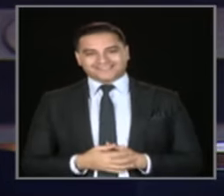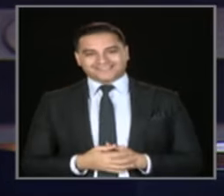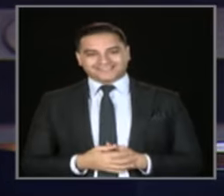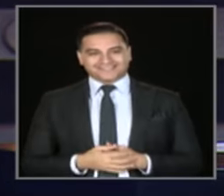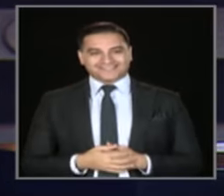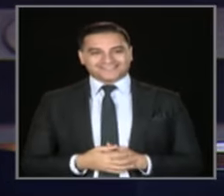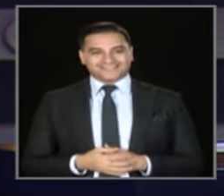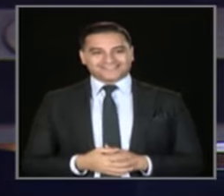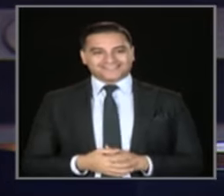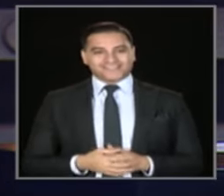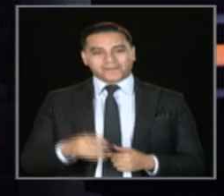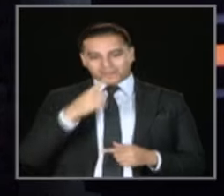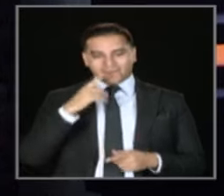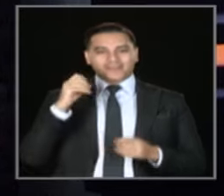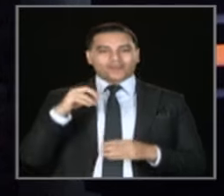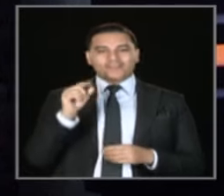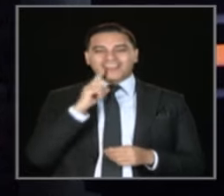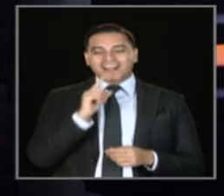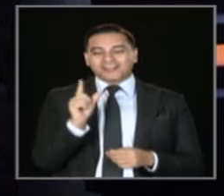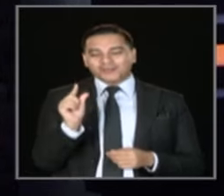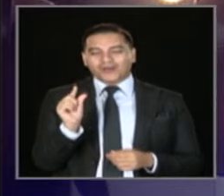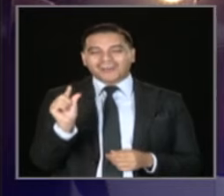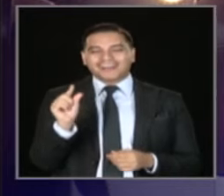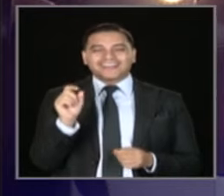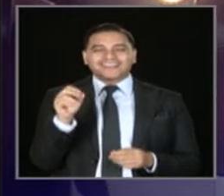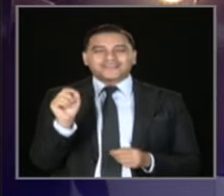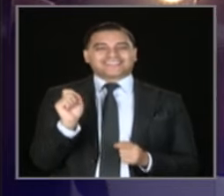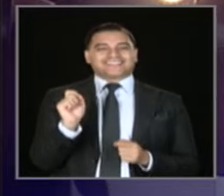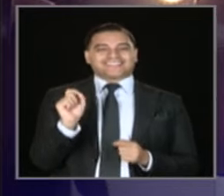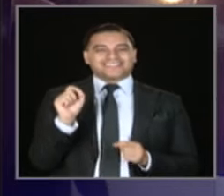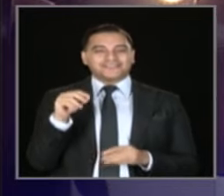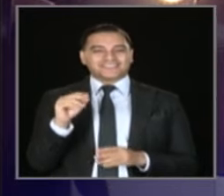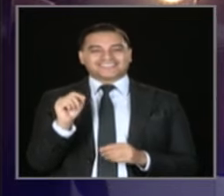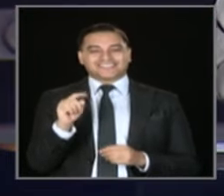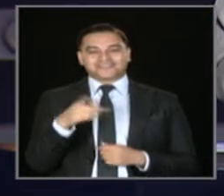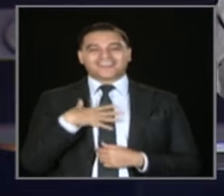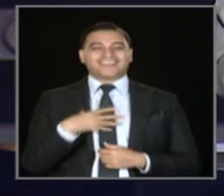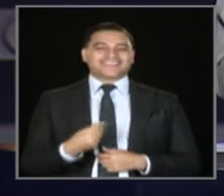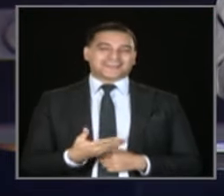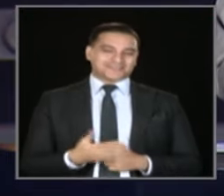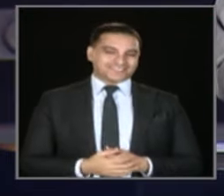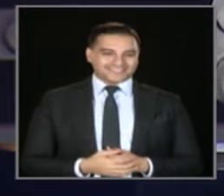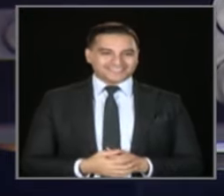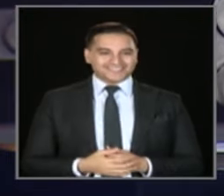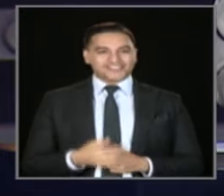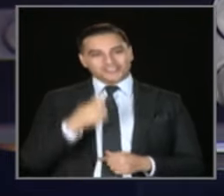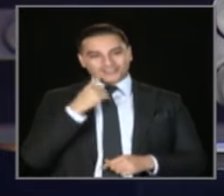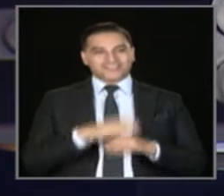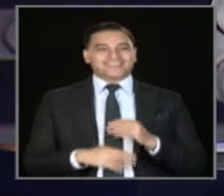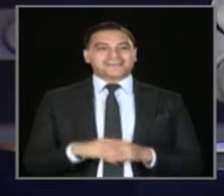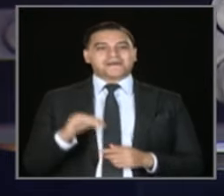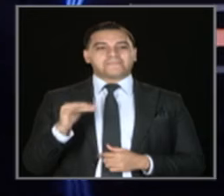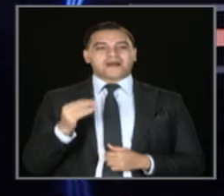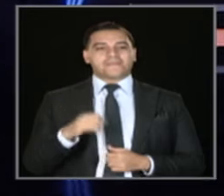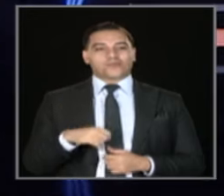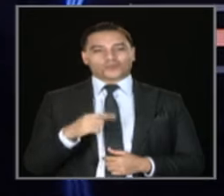تحس ان بالتوفيق بس صغيره شويه. بس هي ندى طيبه، ايه دي مشكله؟ نروح لمحمود درباله، جايز يبقى